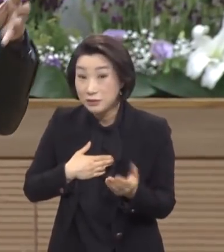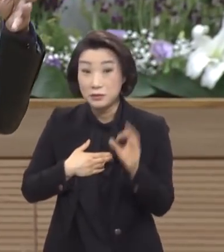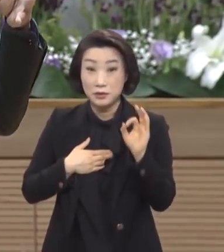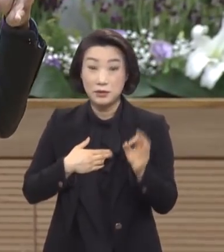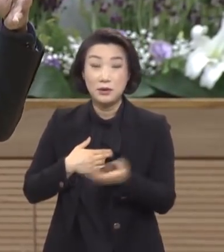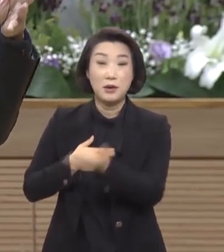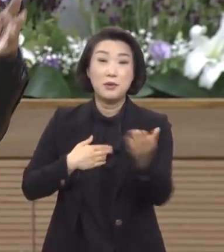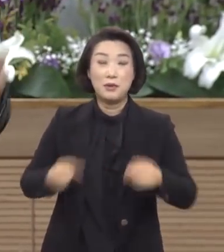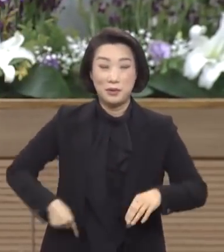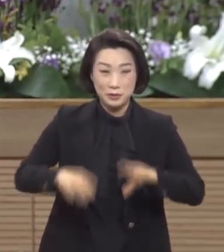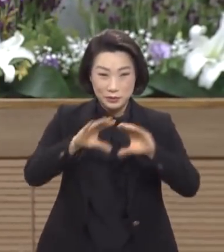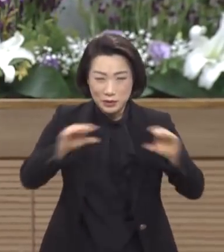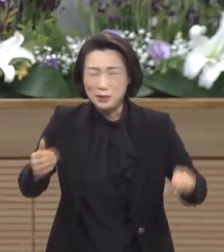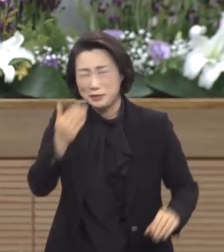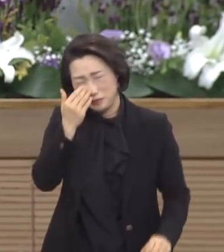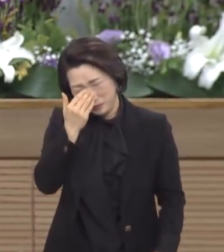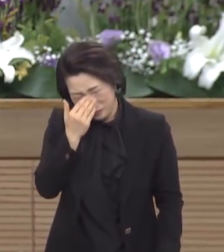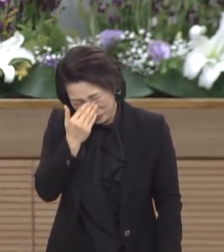온유하고